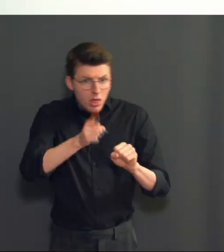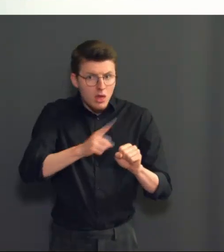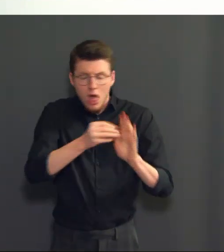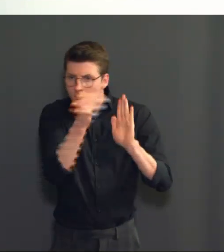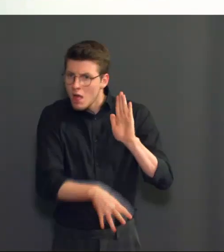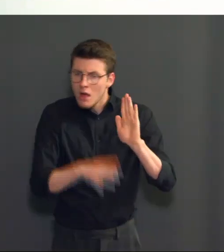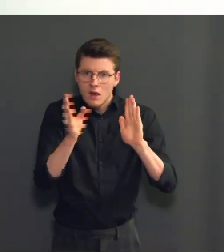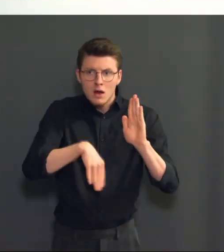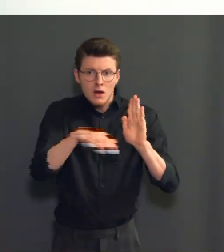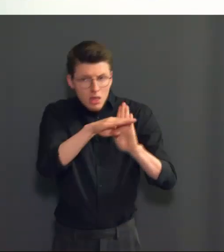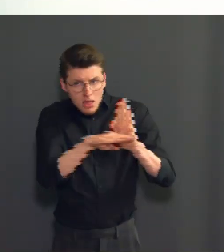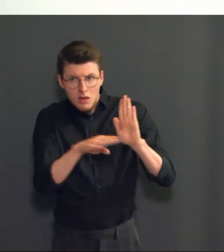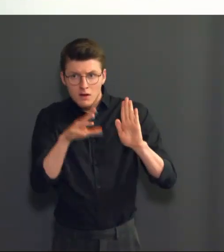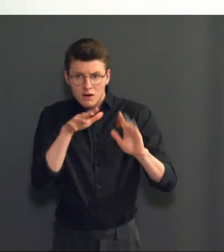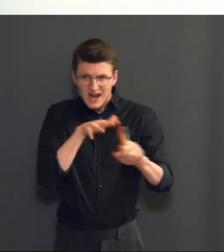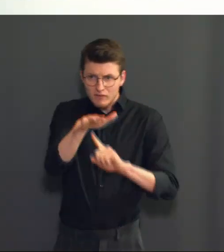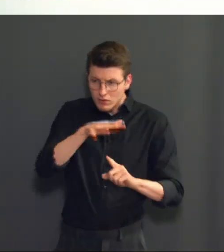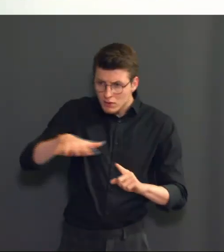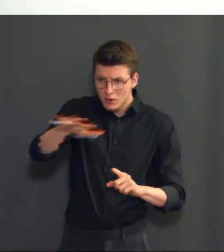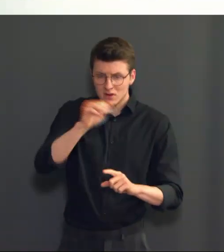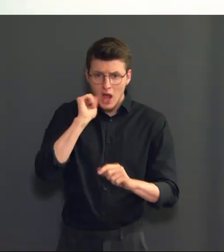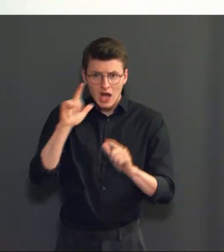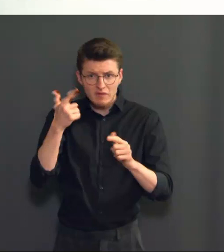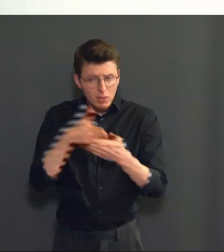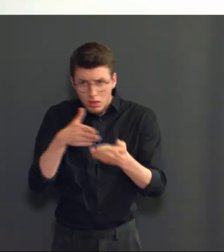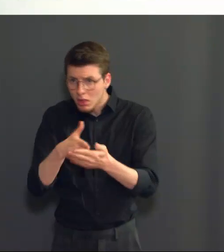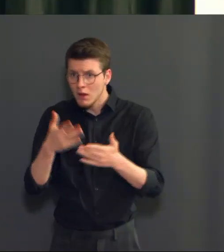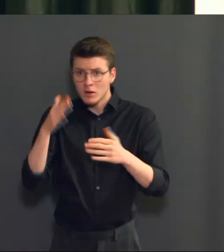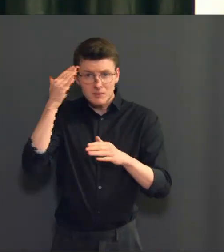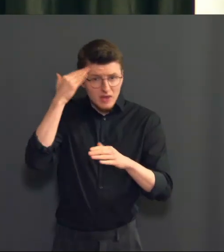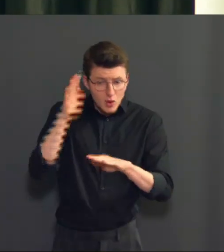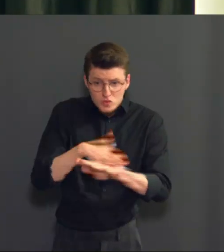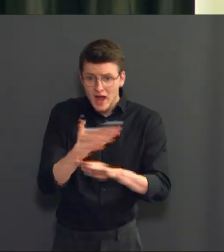ons dagelijkse leven en op ons gemoed.